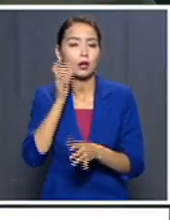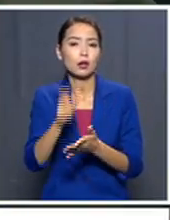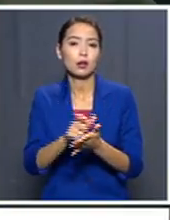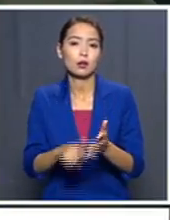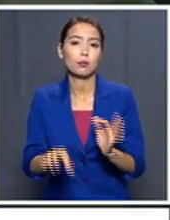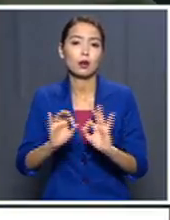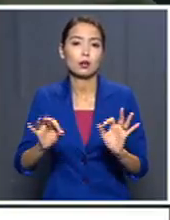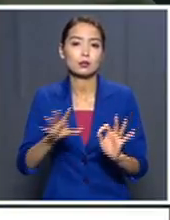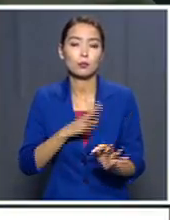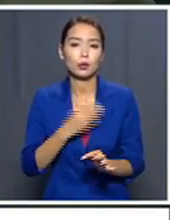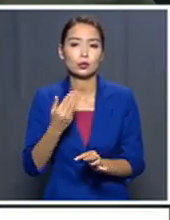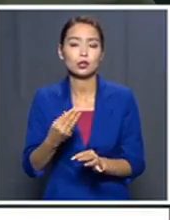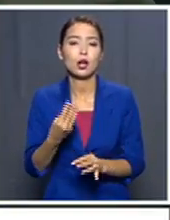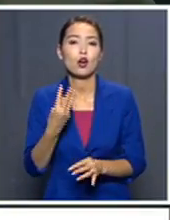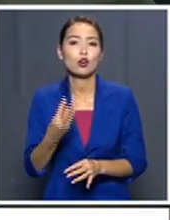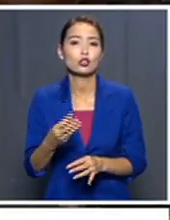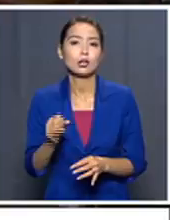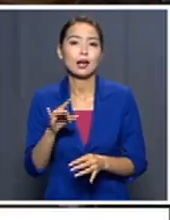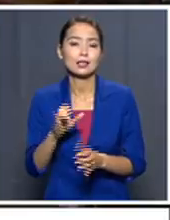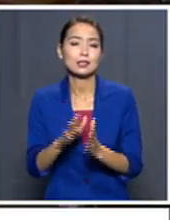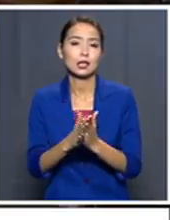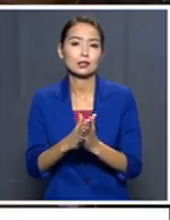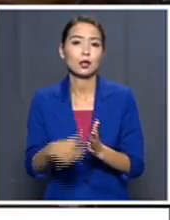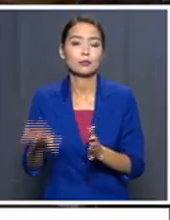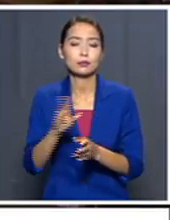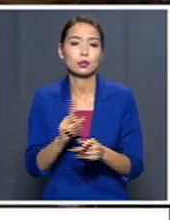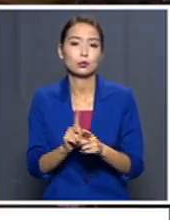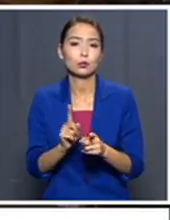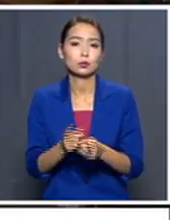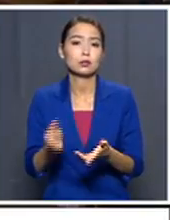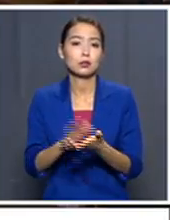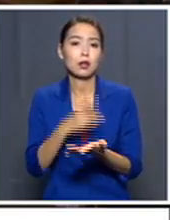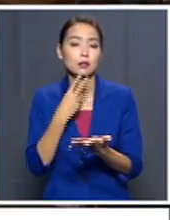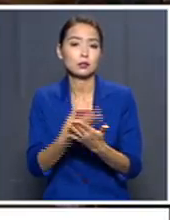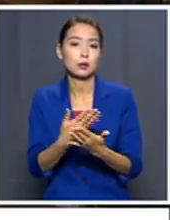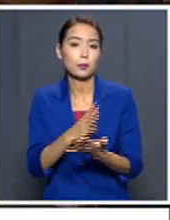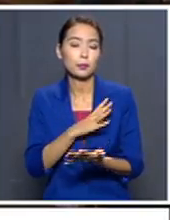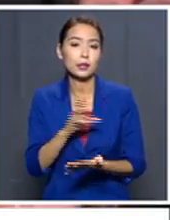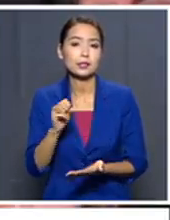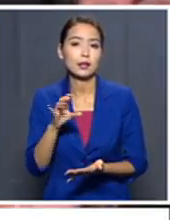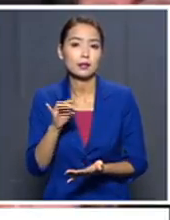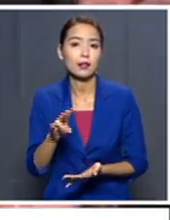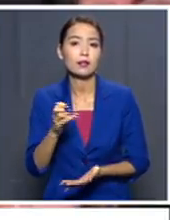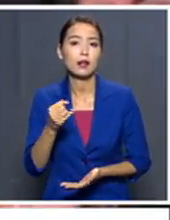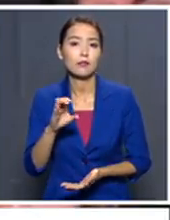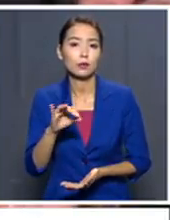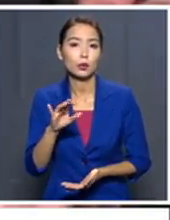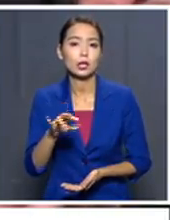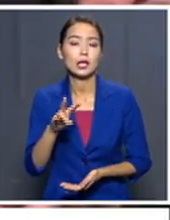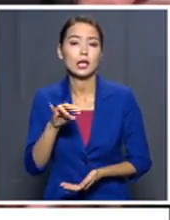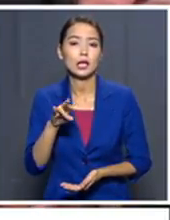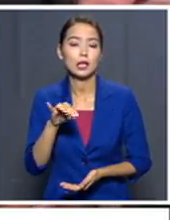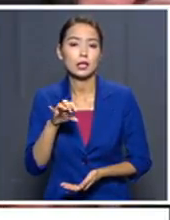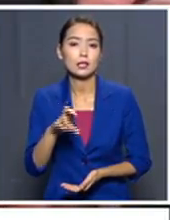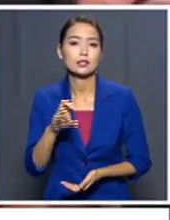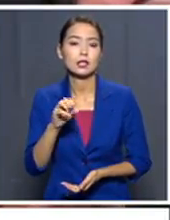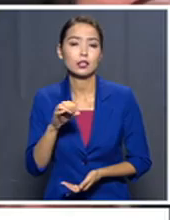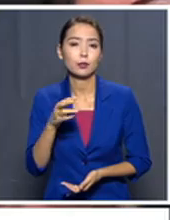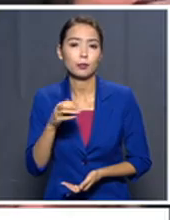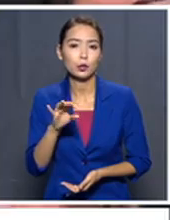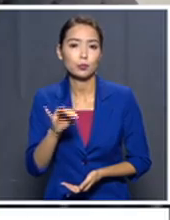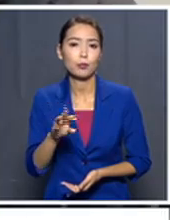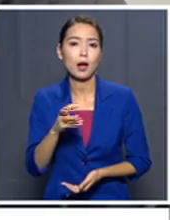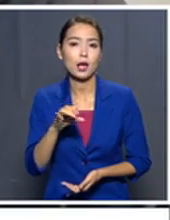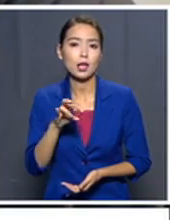Шара аясында үш арыс кітабы таныстырылды. Жаңа туындыда Сәкен Сейфуллин, Бейімбет Майлин, Ілияс Сүгіровқа қатысты сирек суреттер